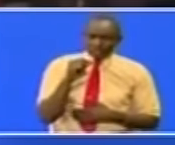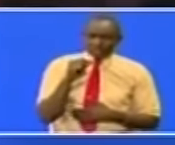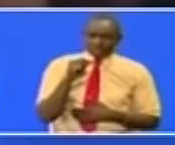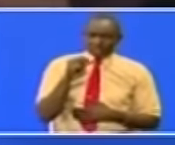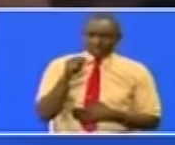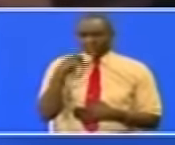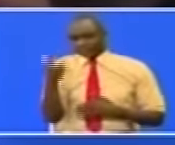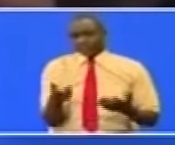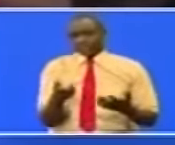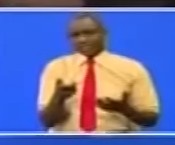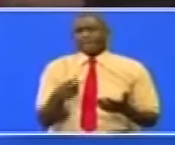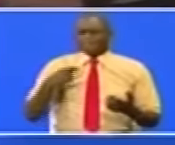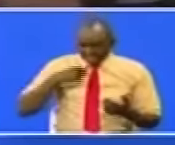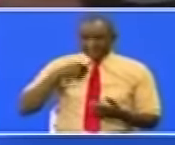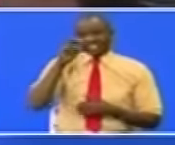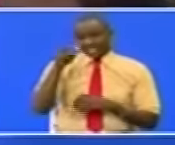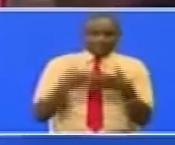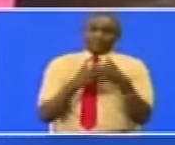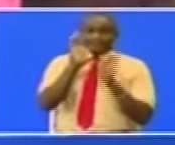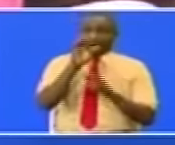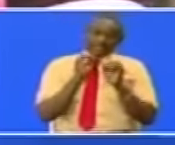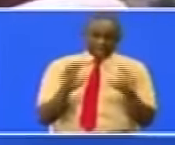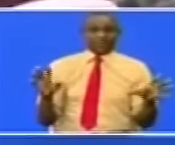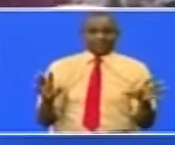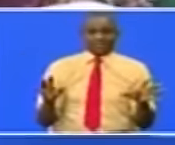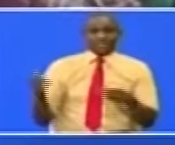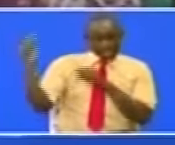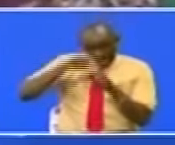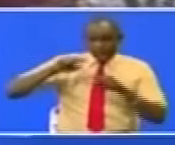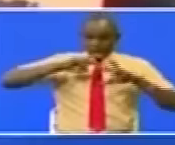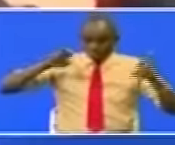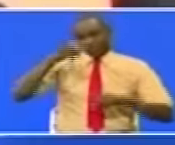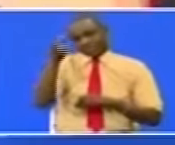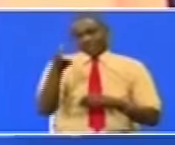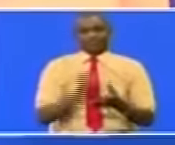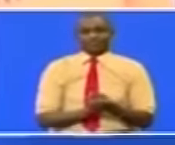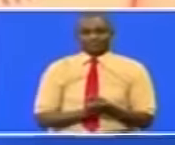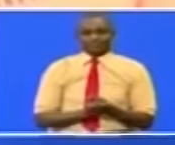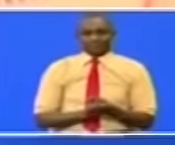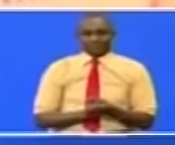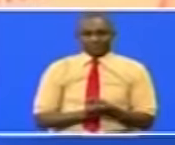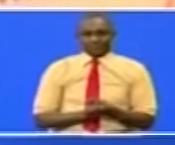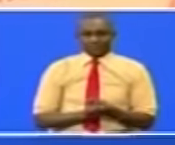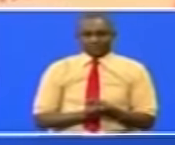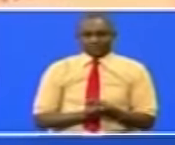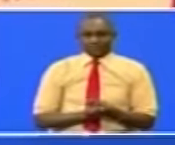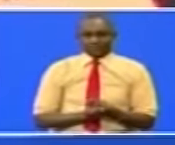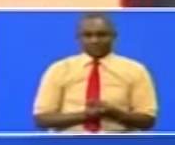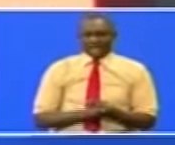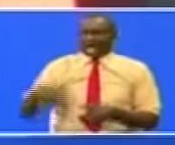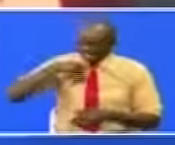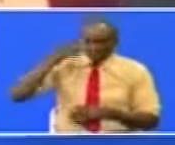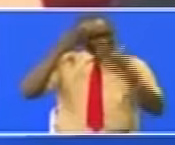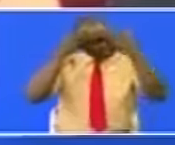yangu akani tambia Mimi sioni mtoto wako kuja t mtaf ikiwa mapema hatuk kuwa na ukweli